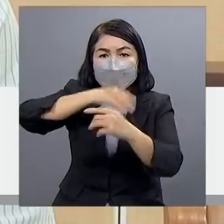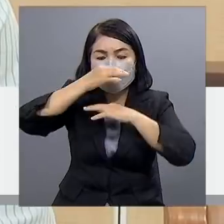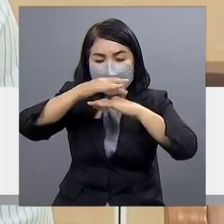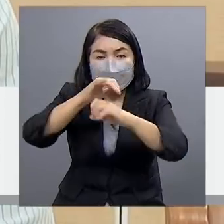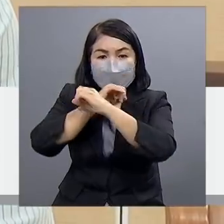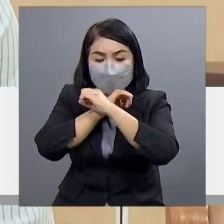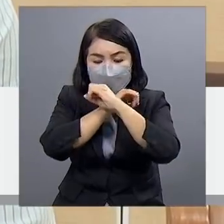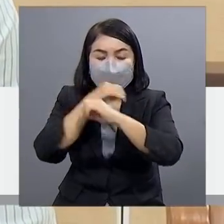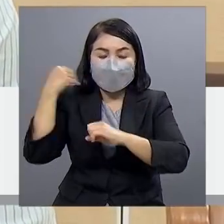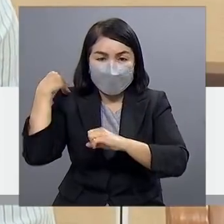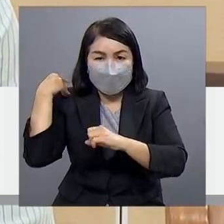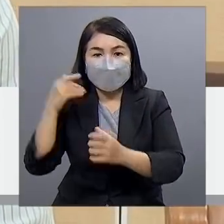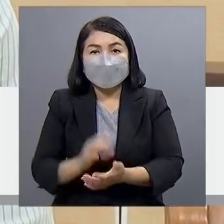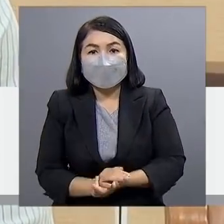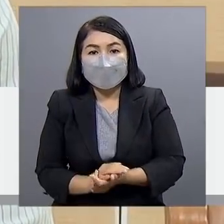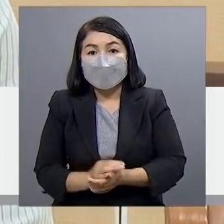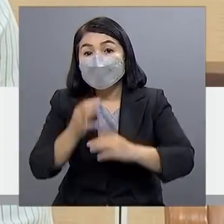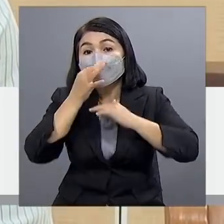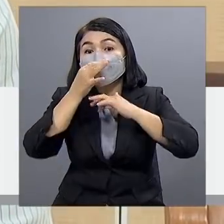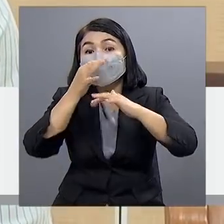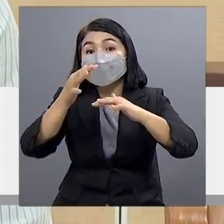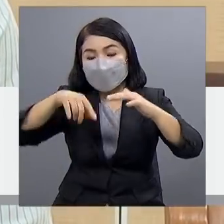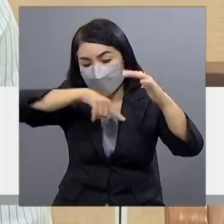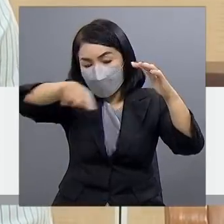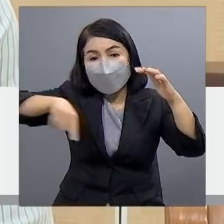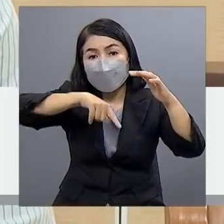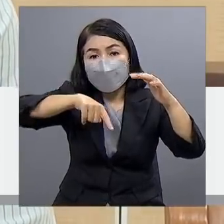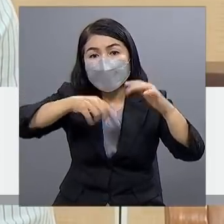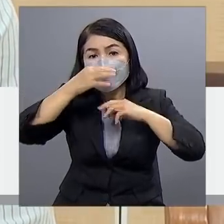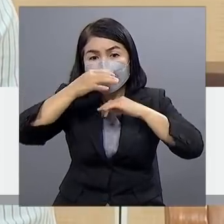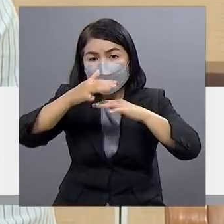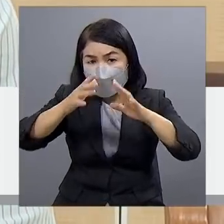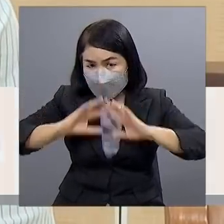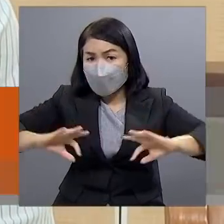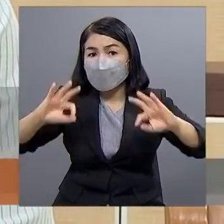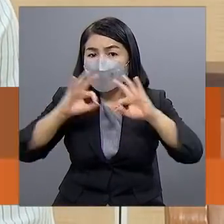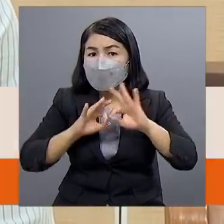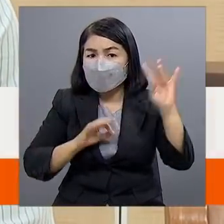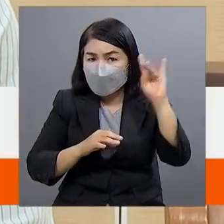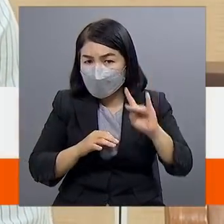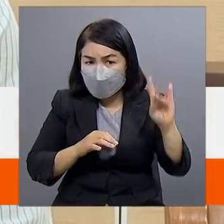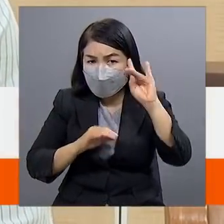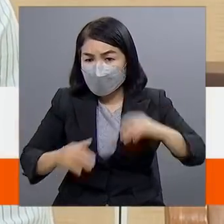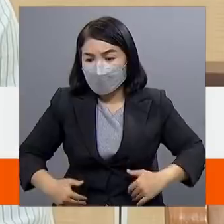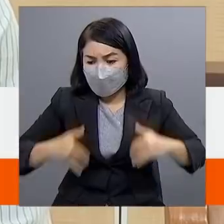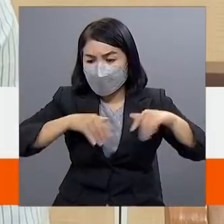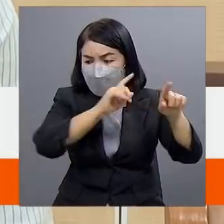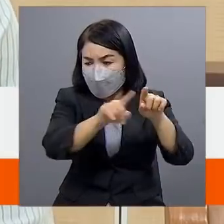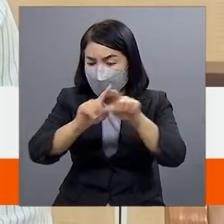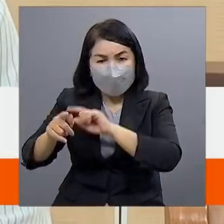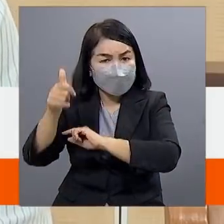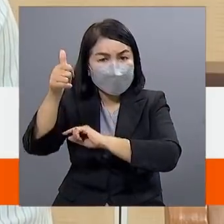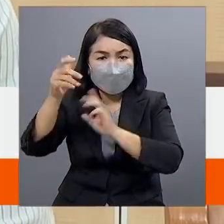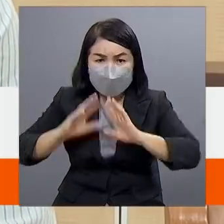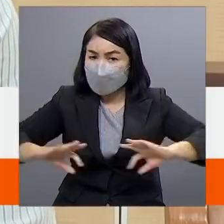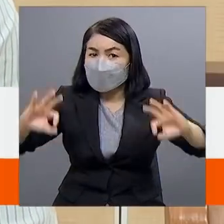บริเวณนี้เราถือว่าเป็นบริเวณที่มีทรัพยากรทางทะเลและชายฝั่งที่ผมมองว่ามันเป็นความหลากหลายทางชีวภาพที่สูงม